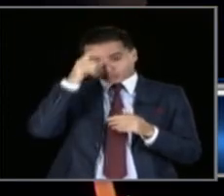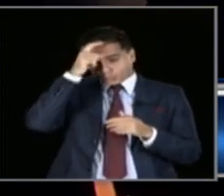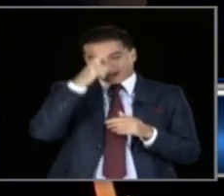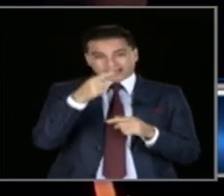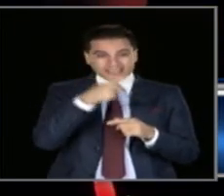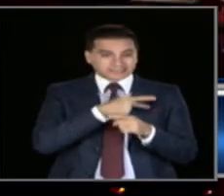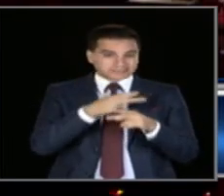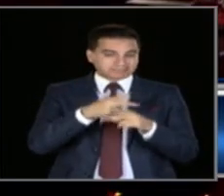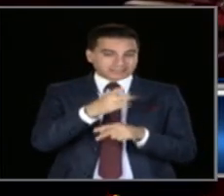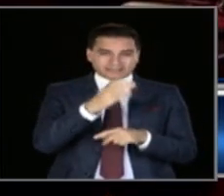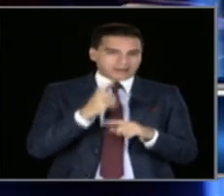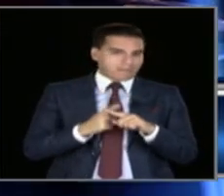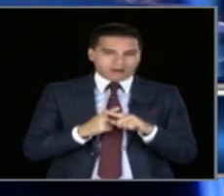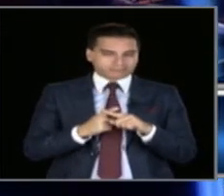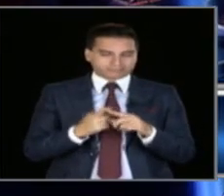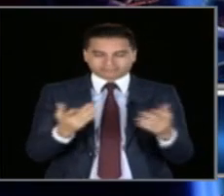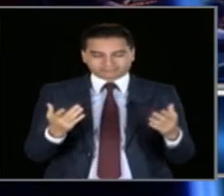خاطئة.